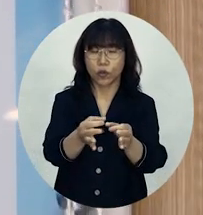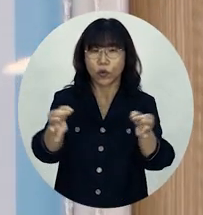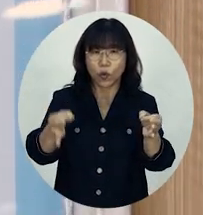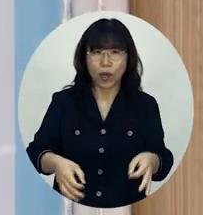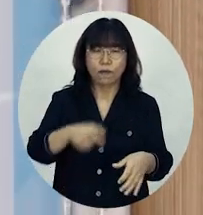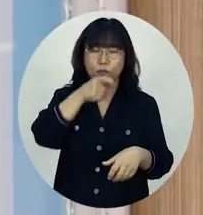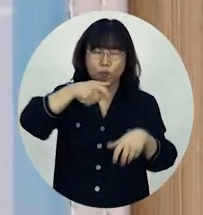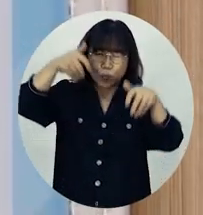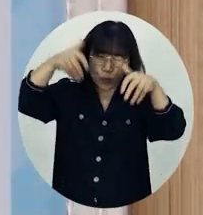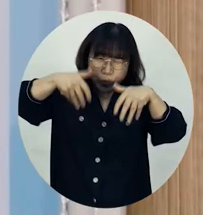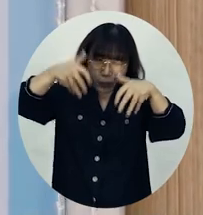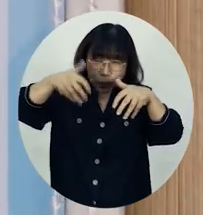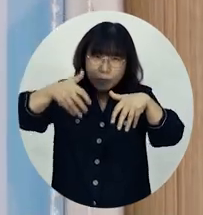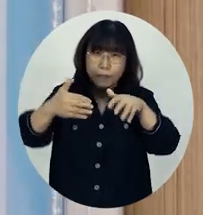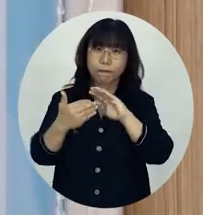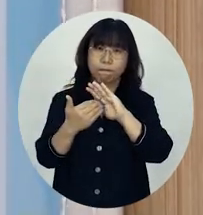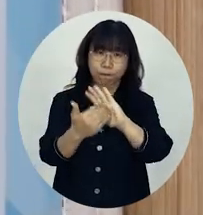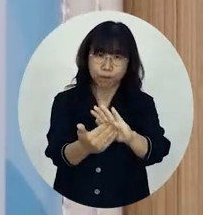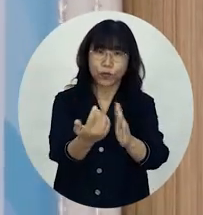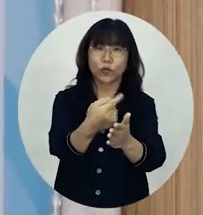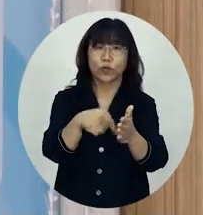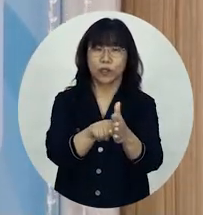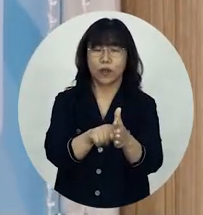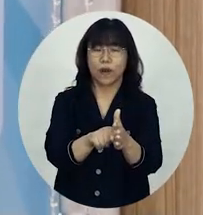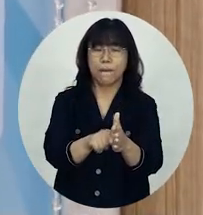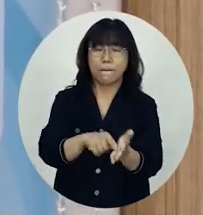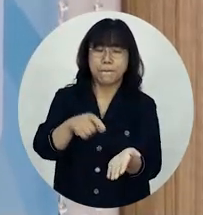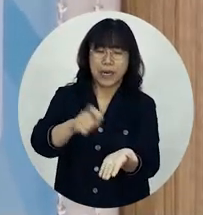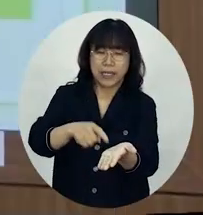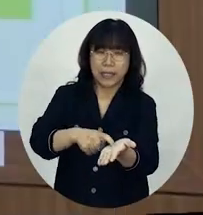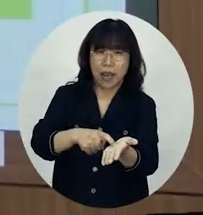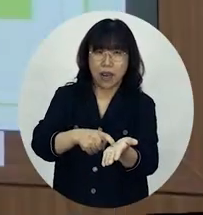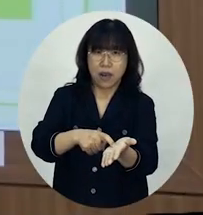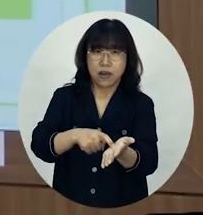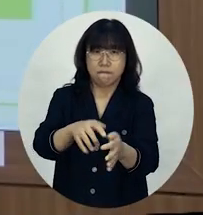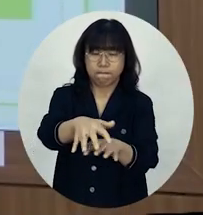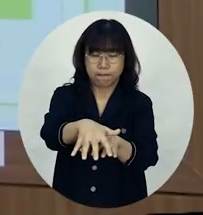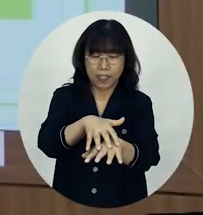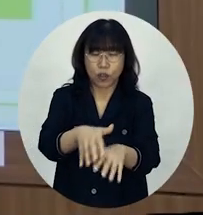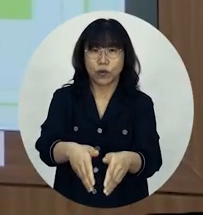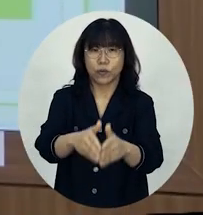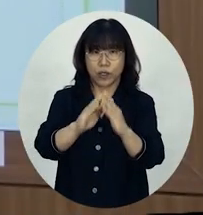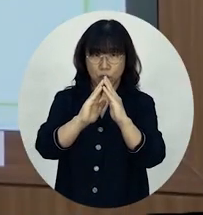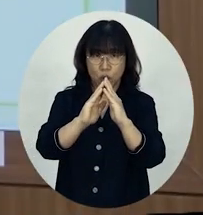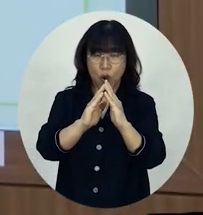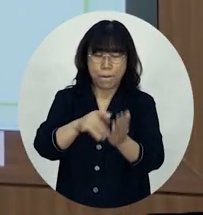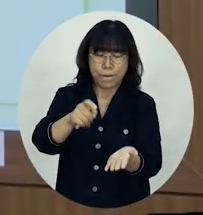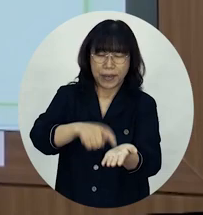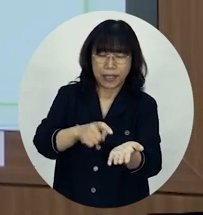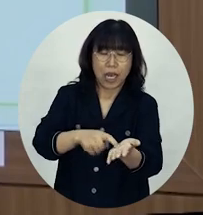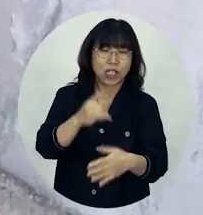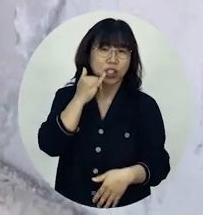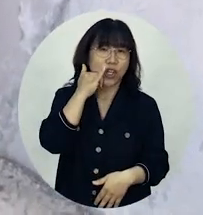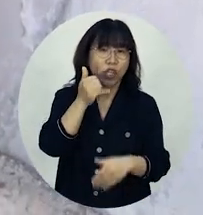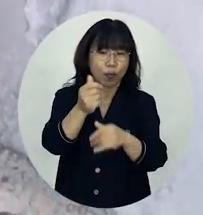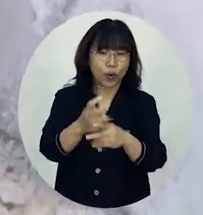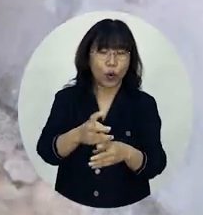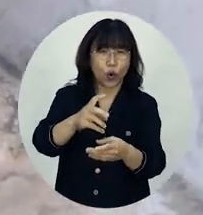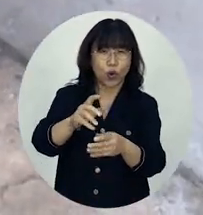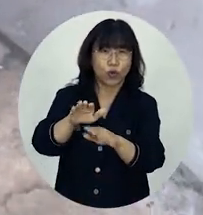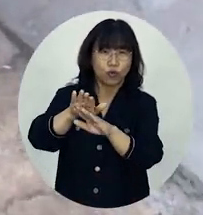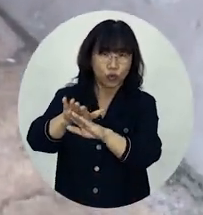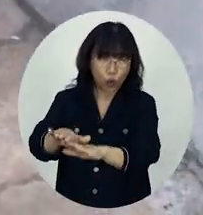폭우 를 대비해 비상 대응 체계를 확립하고 신속한 복구를 위한 비상 연락망을 유지하며 안전한 추석